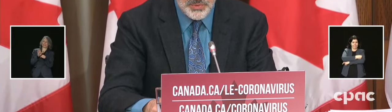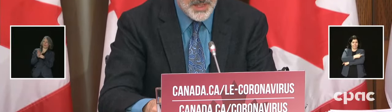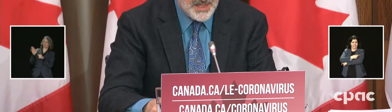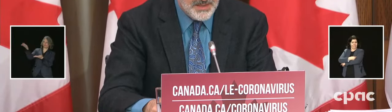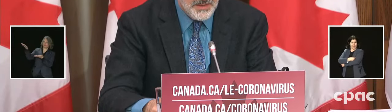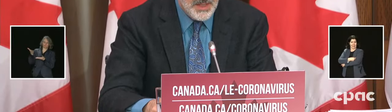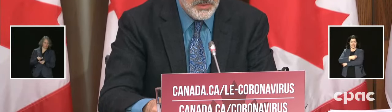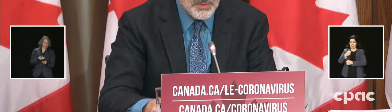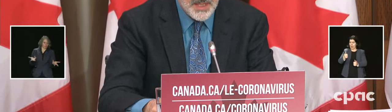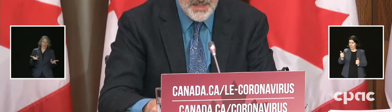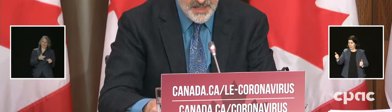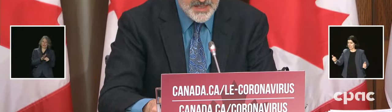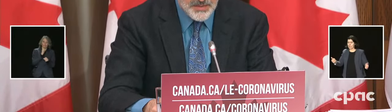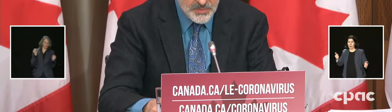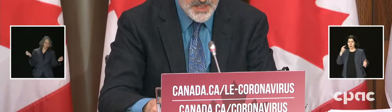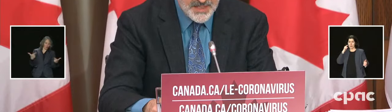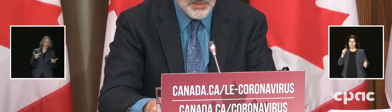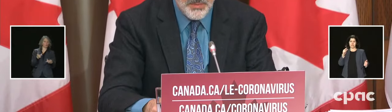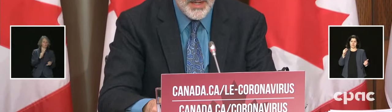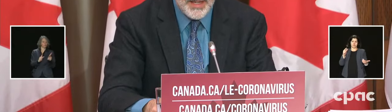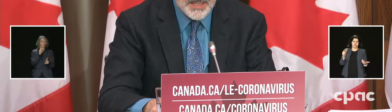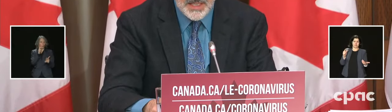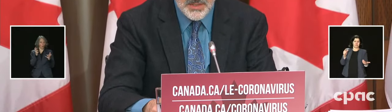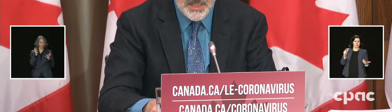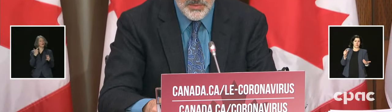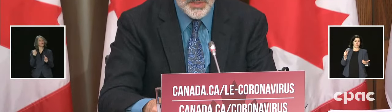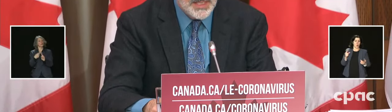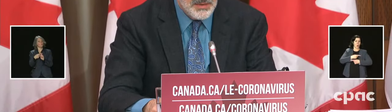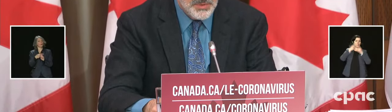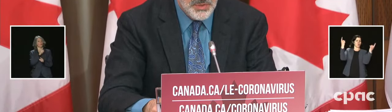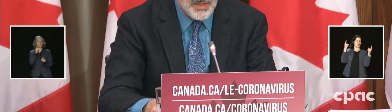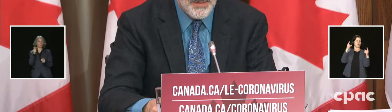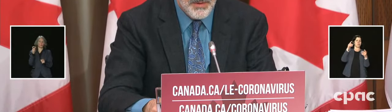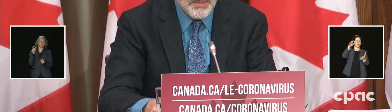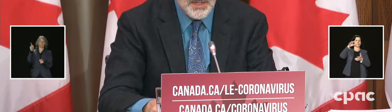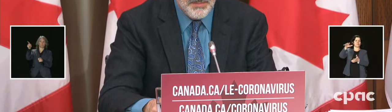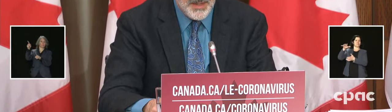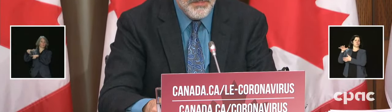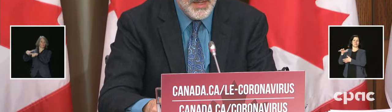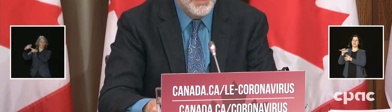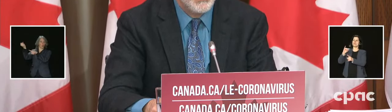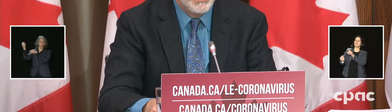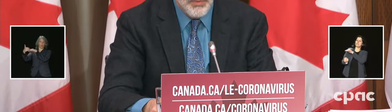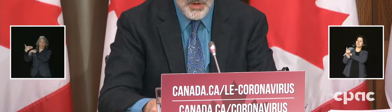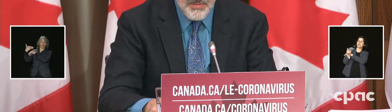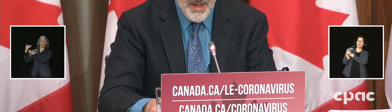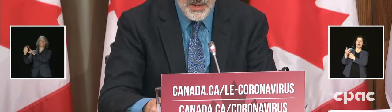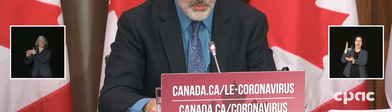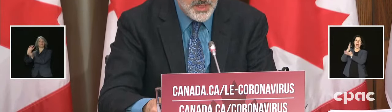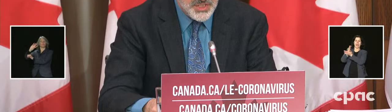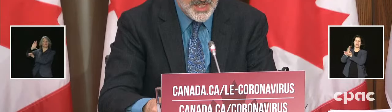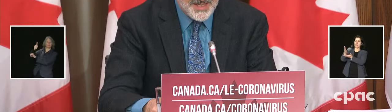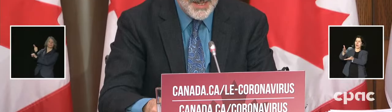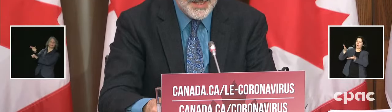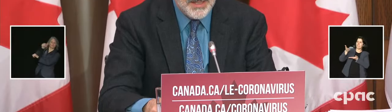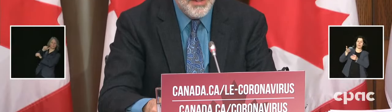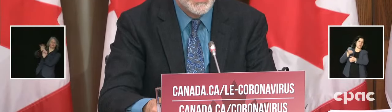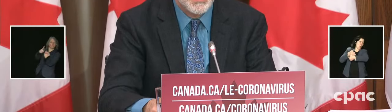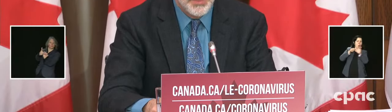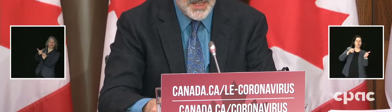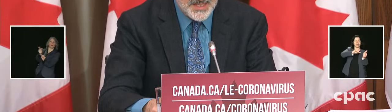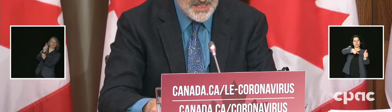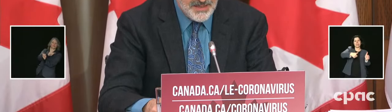pour tous au Canada, tout en atténuant les risques associés aux interruptions de l'approvisionnement et au revers ou échec des